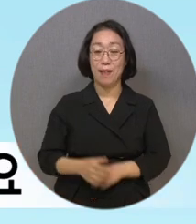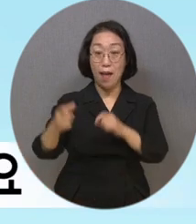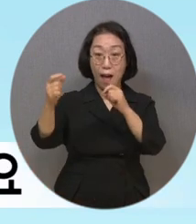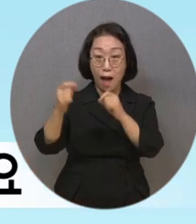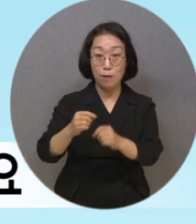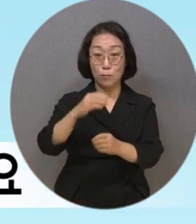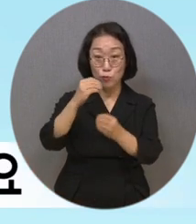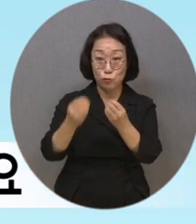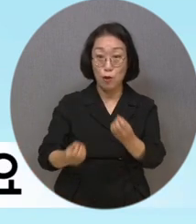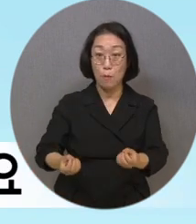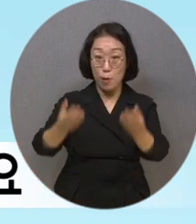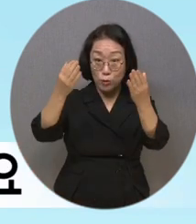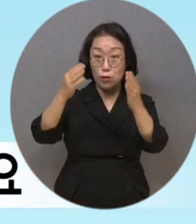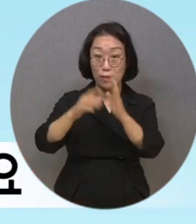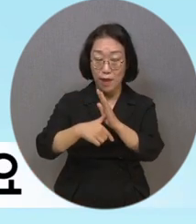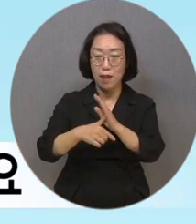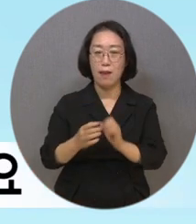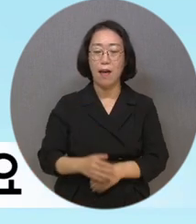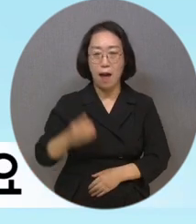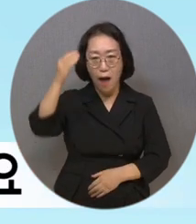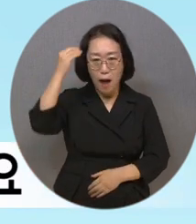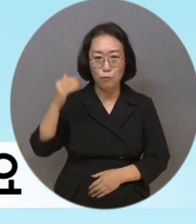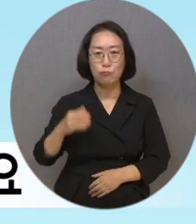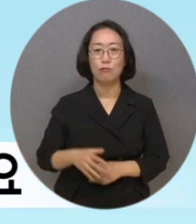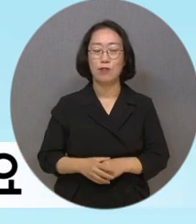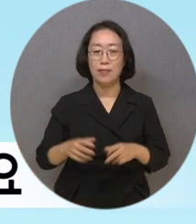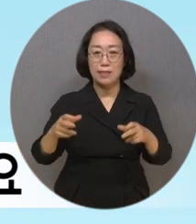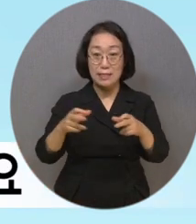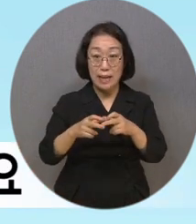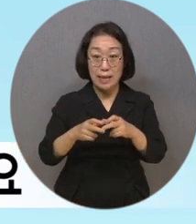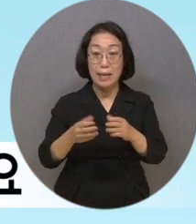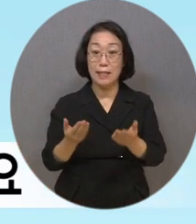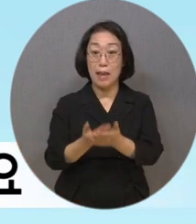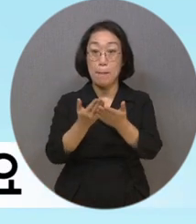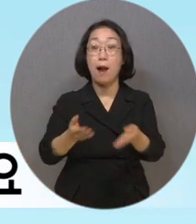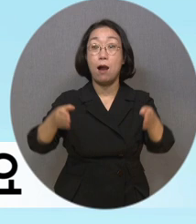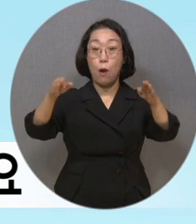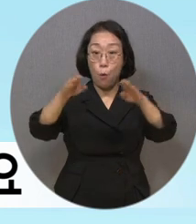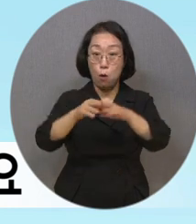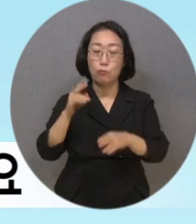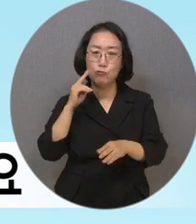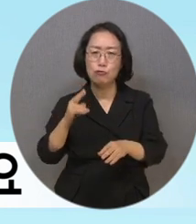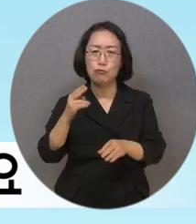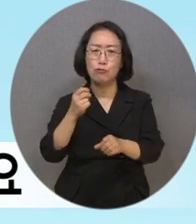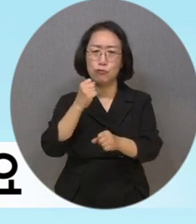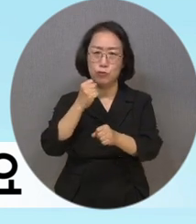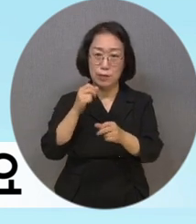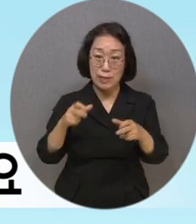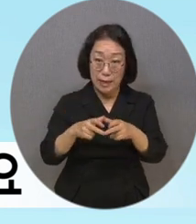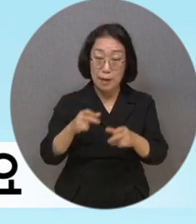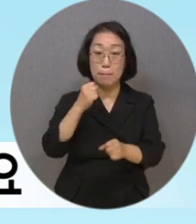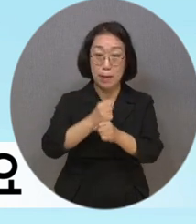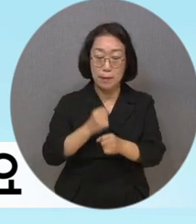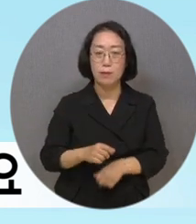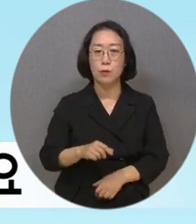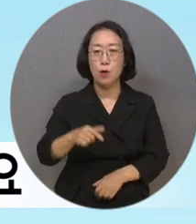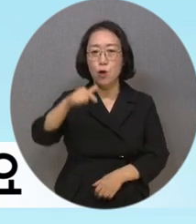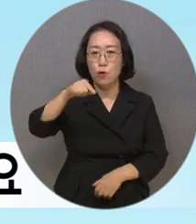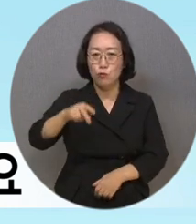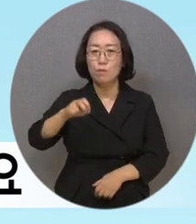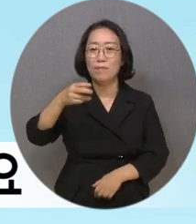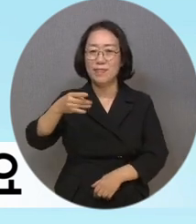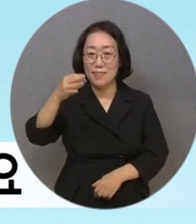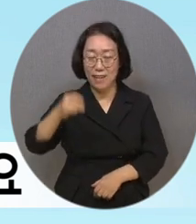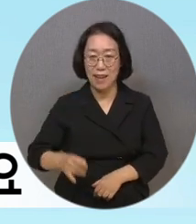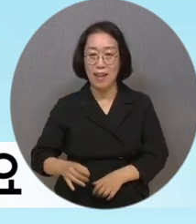다가오는 추석 명절을 맞이해 한국장애인개발원이 중증장애인 생산품 추석 명절 선물 세트 꿈들의 2부